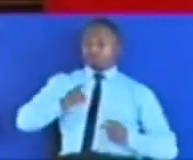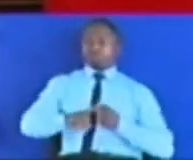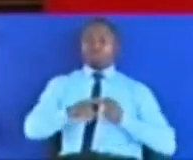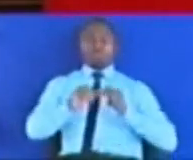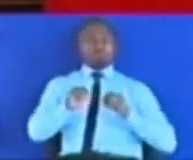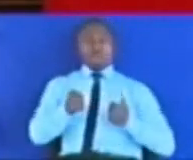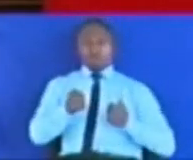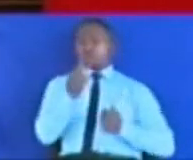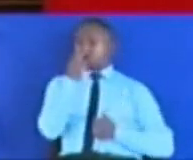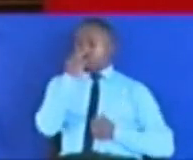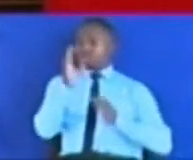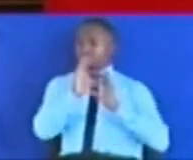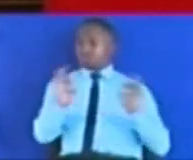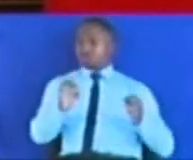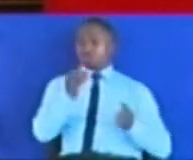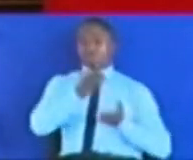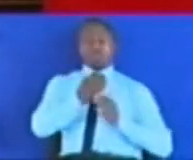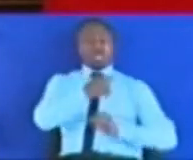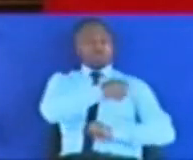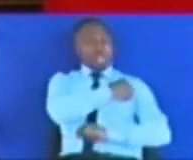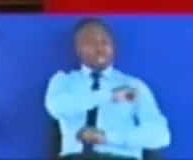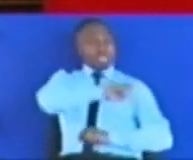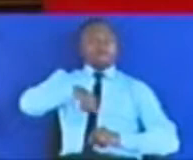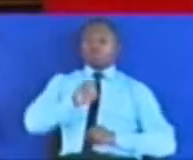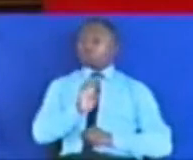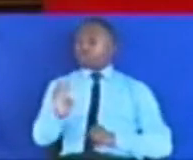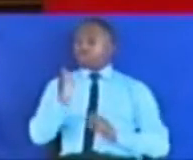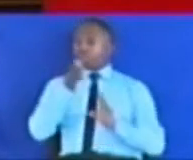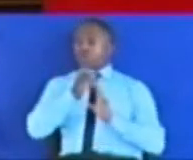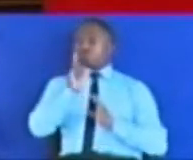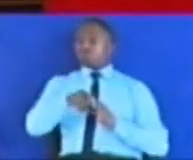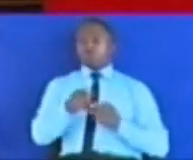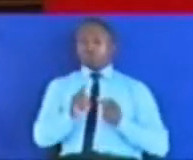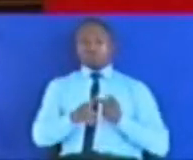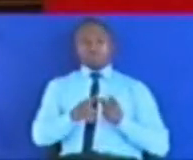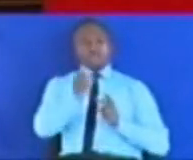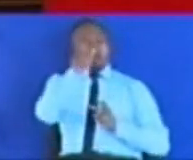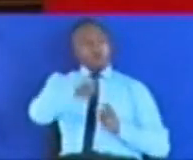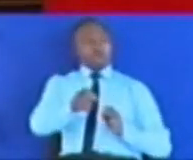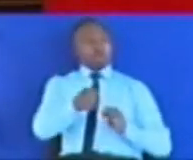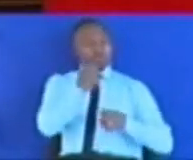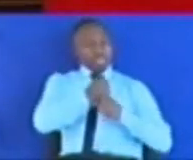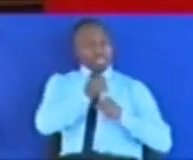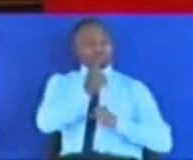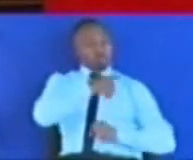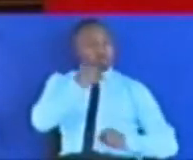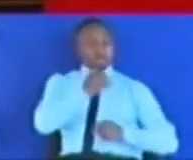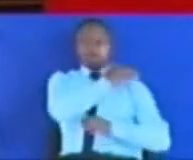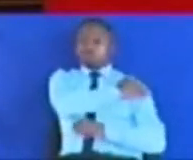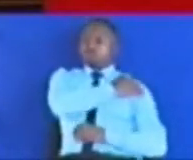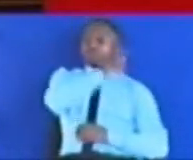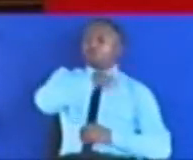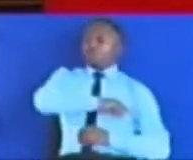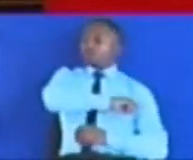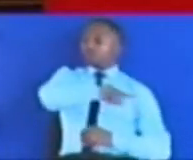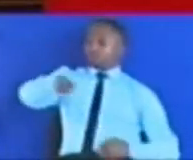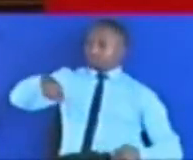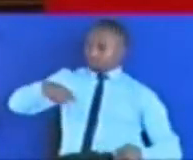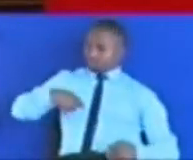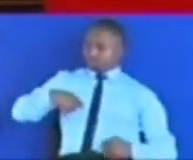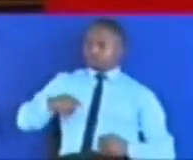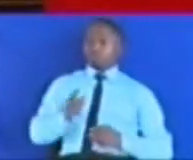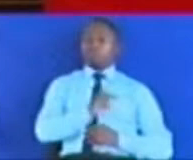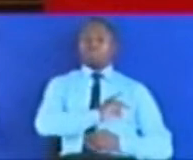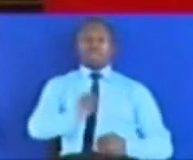bado yaangaliwe sana, hasa kwenye hospitali yetu ya wilaya, ili kuwe na staffing ya kutosha kuweza kuhudumia watu wetu, na hasa kama